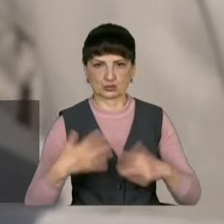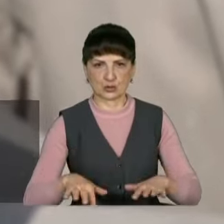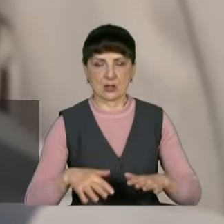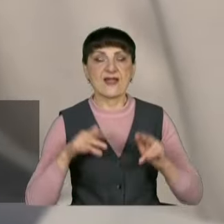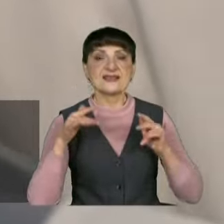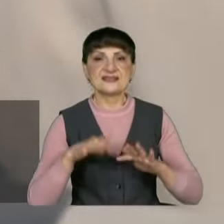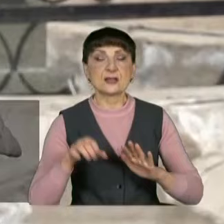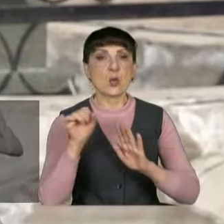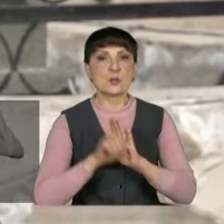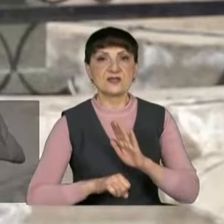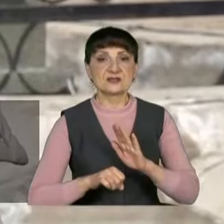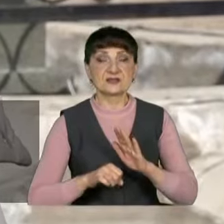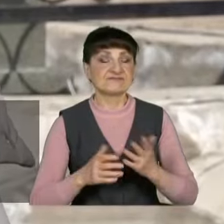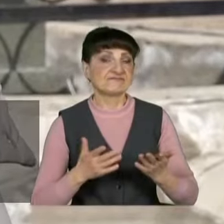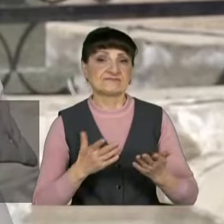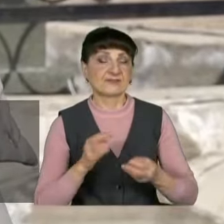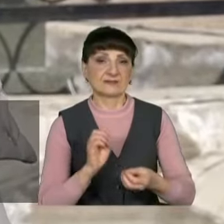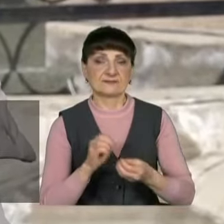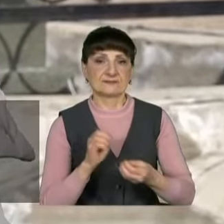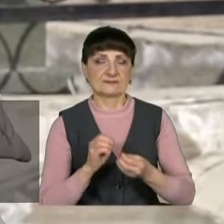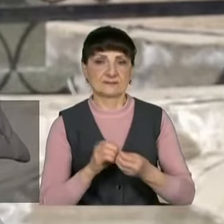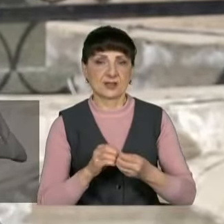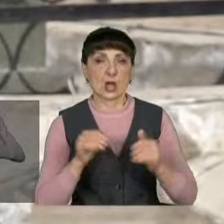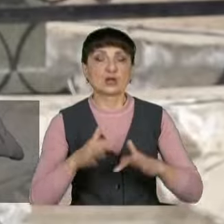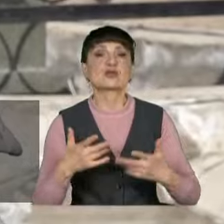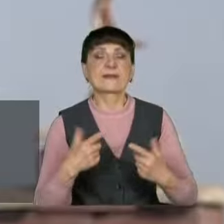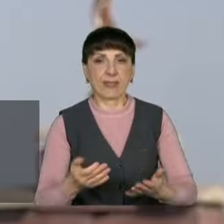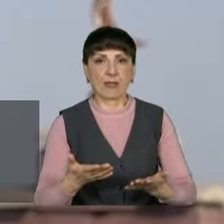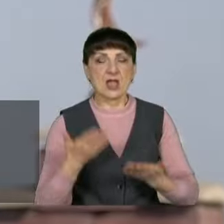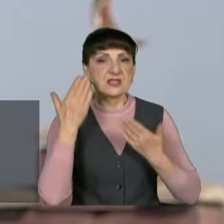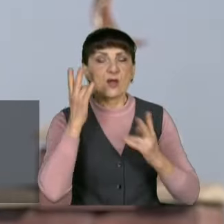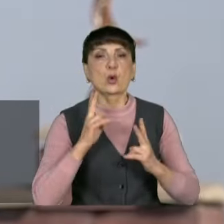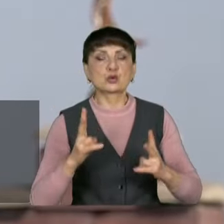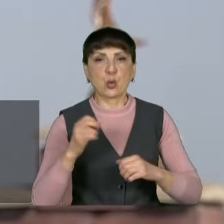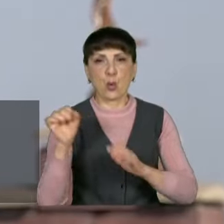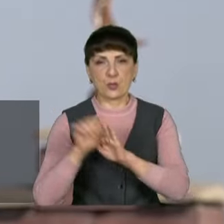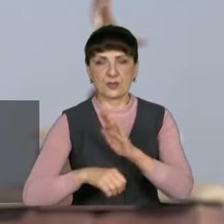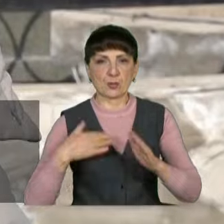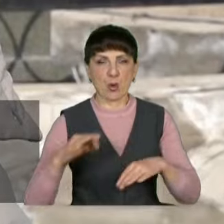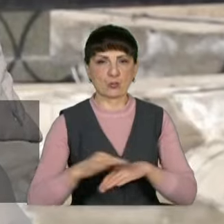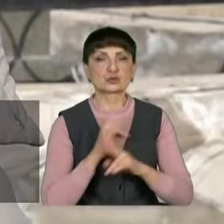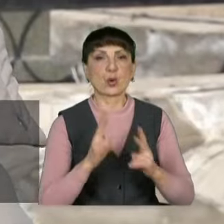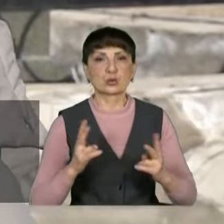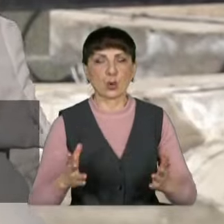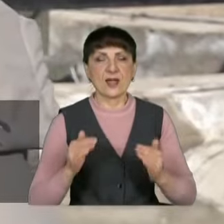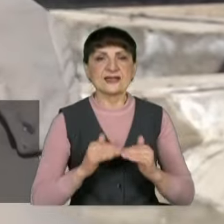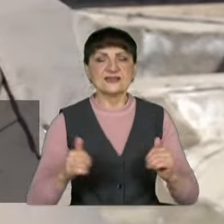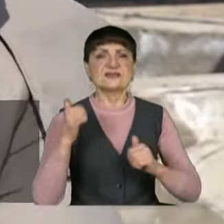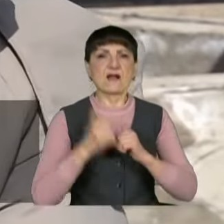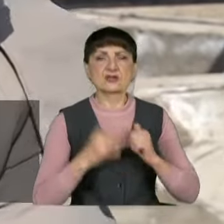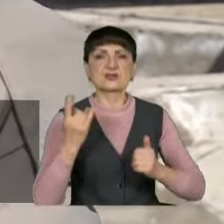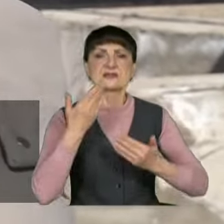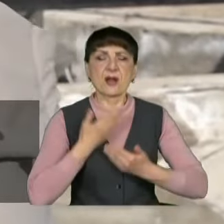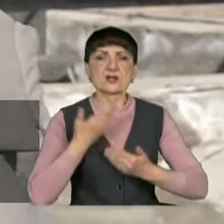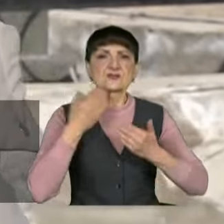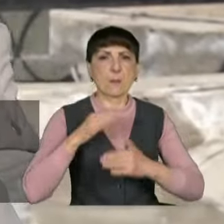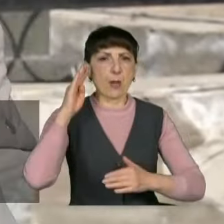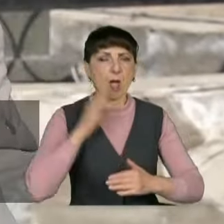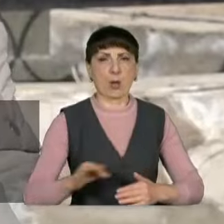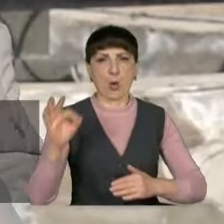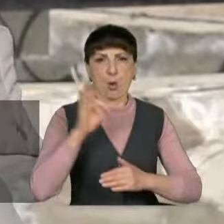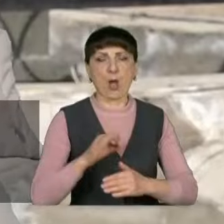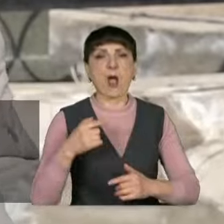об убийстве не сдвинулось с мертвой точки. До сих пор неизвестно, кто зверски убил моего мужа. Дети каждый раз спрашивают о своем отце,